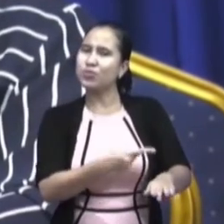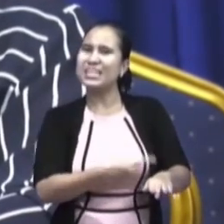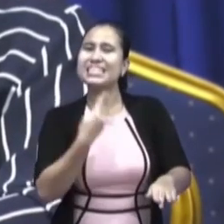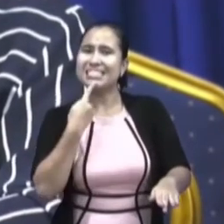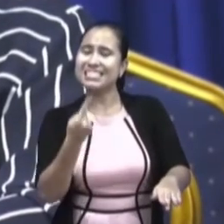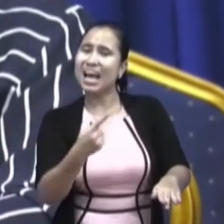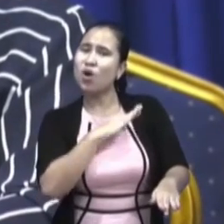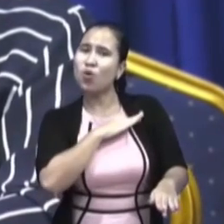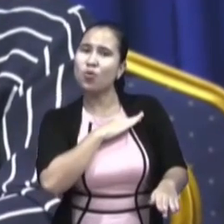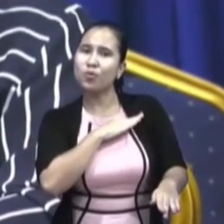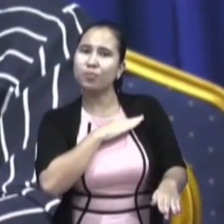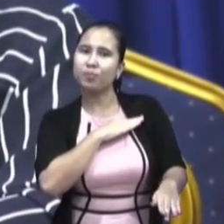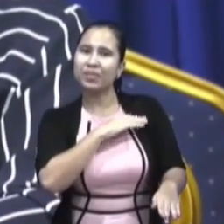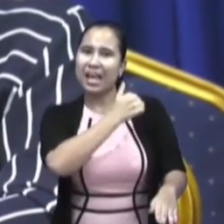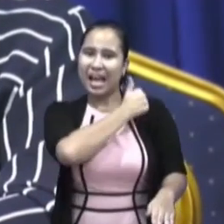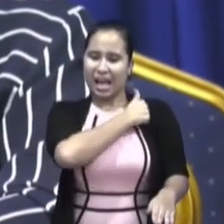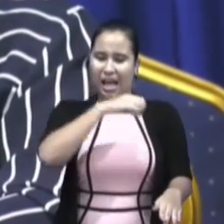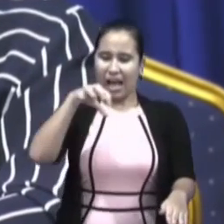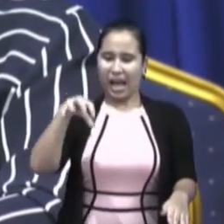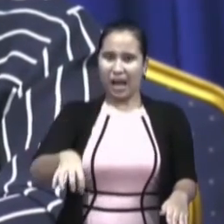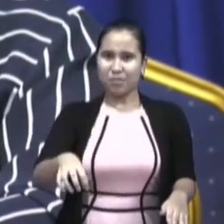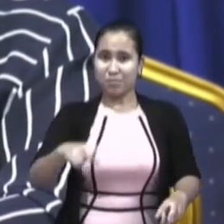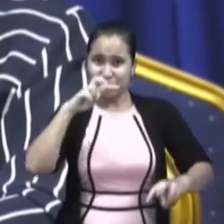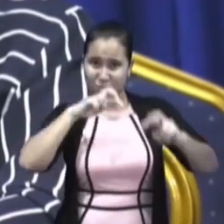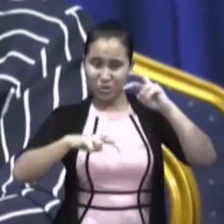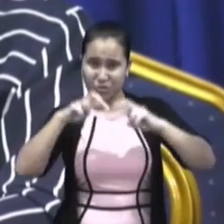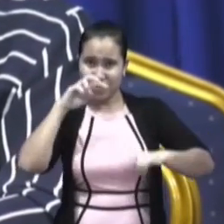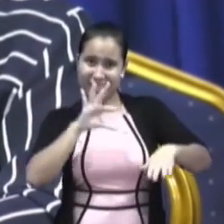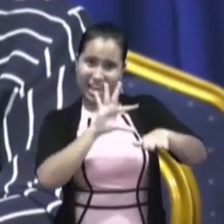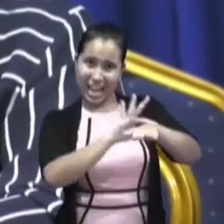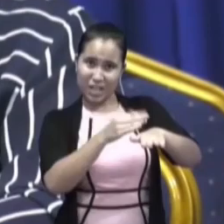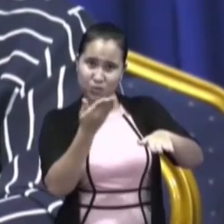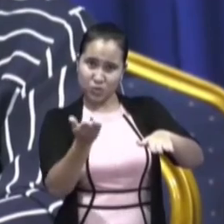aan. Als het consulaat of de ambassade moet zoeken naar een